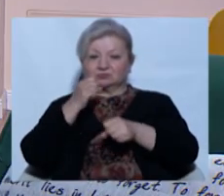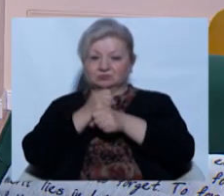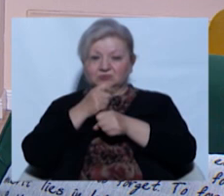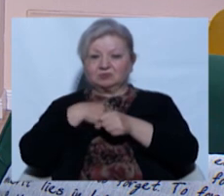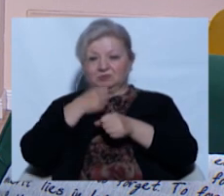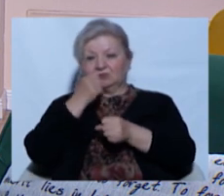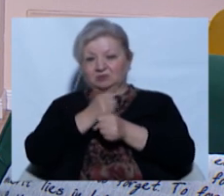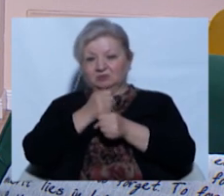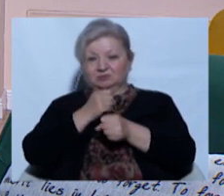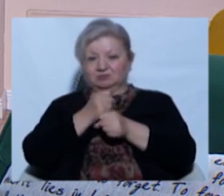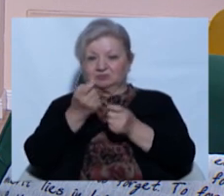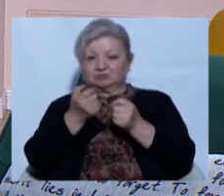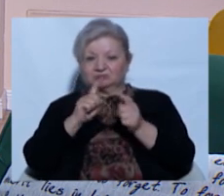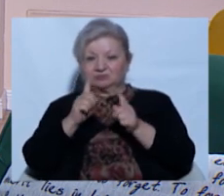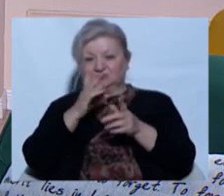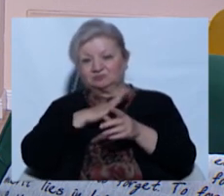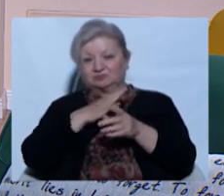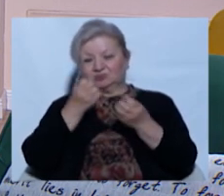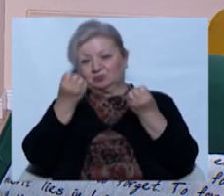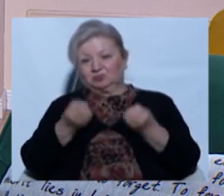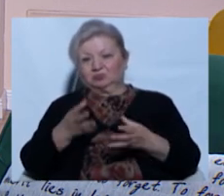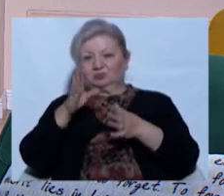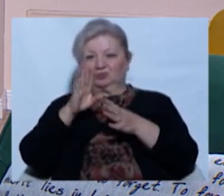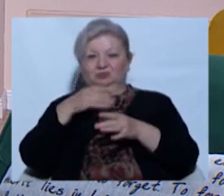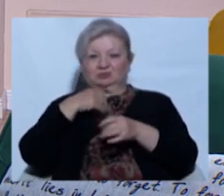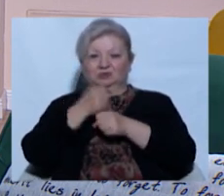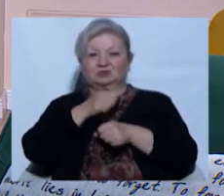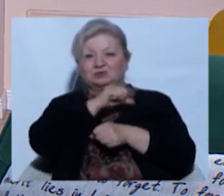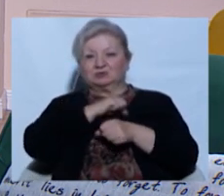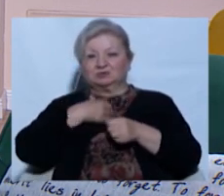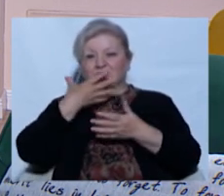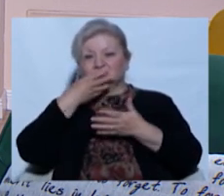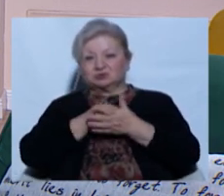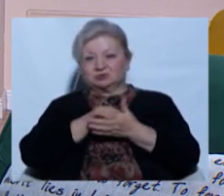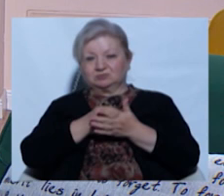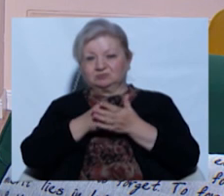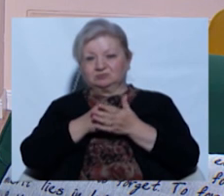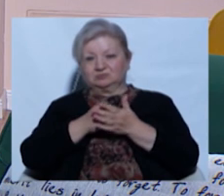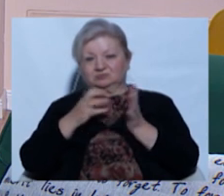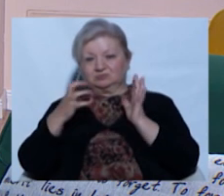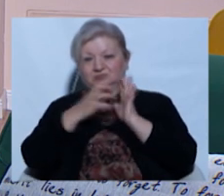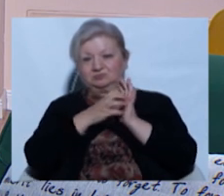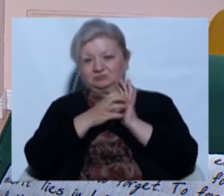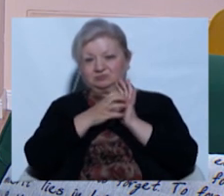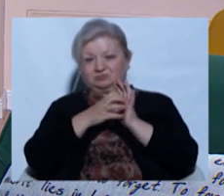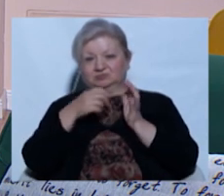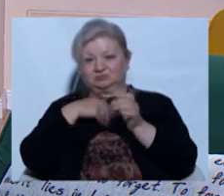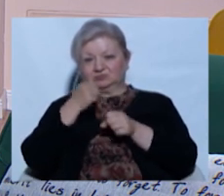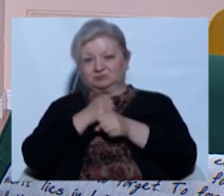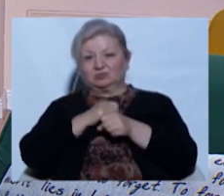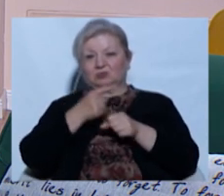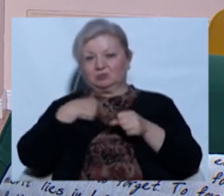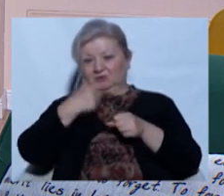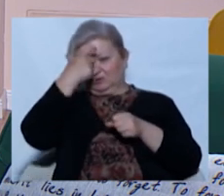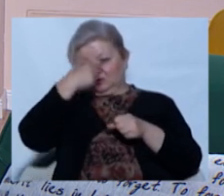რაღაც მარტივად პრიმიტიული მეთოდებით ჩემს საკუთარ გერბს, რომლითაც მე ვფიქრობ, რომ რაღაცნაირად მე